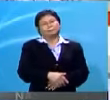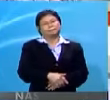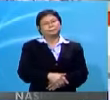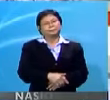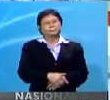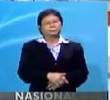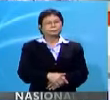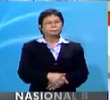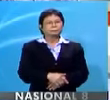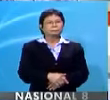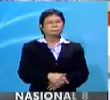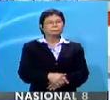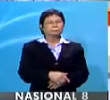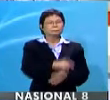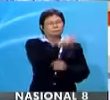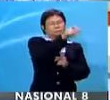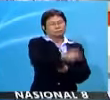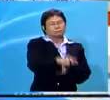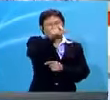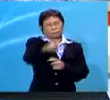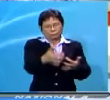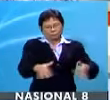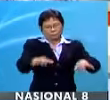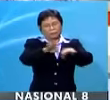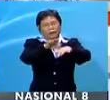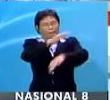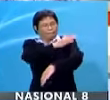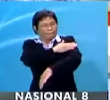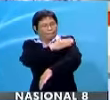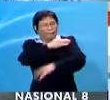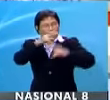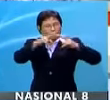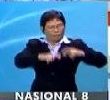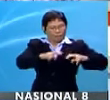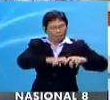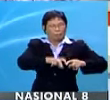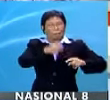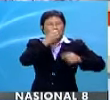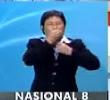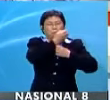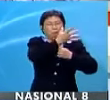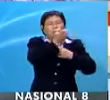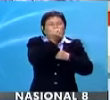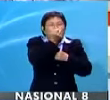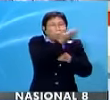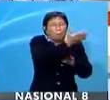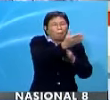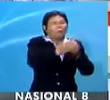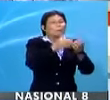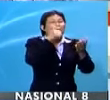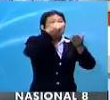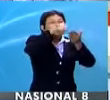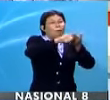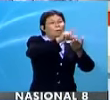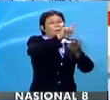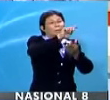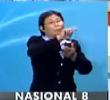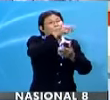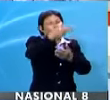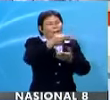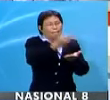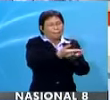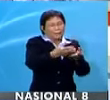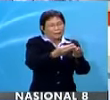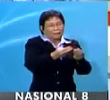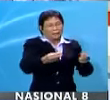hospital beberapa individu penting akan dipanggil bagi menyiasat kes kebocoran dokumen tabung Haji mengenai pembelian tanah di pusat